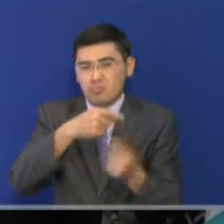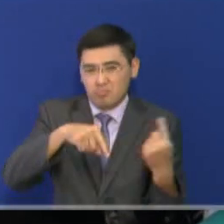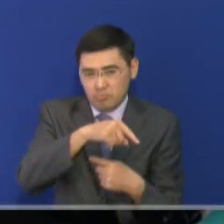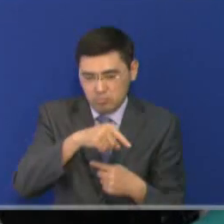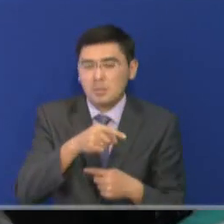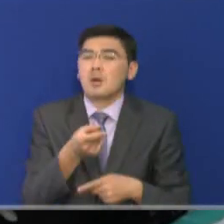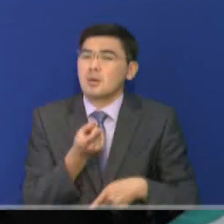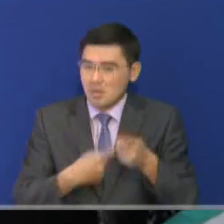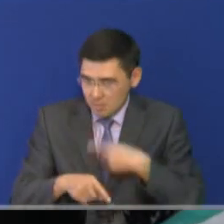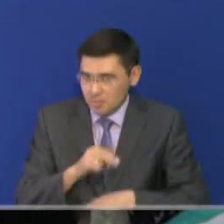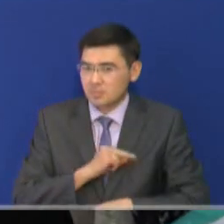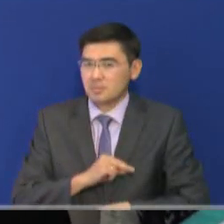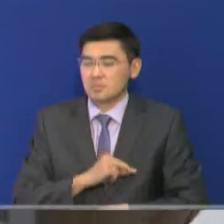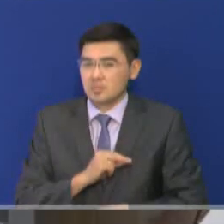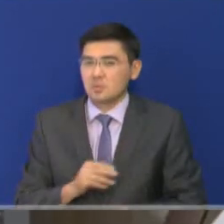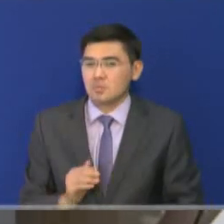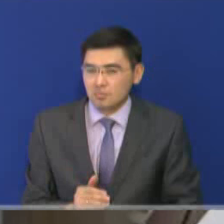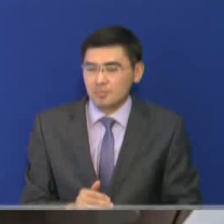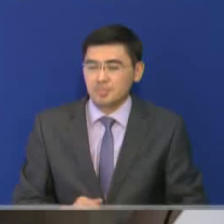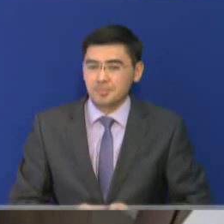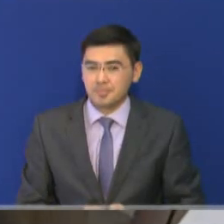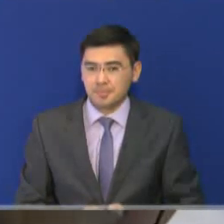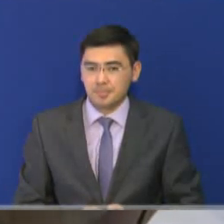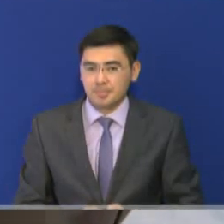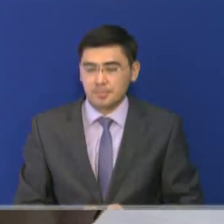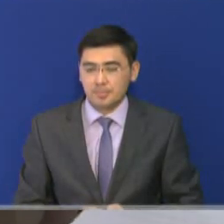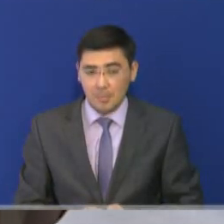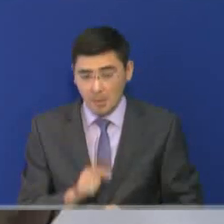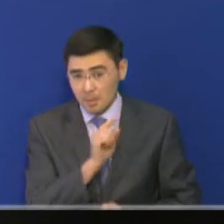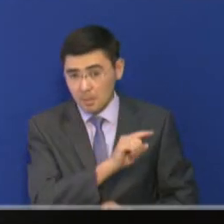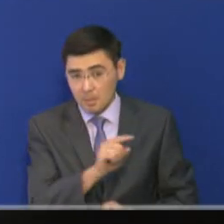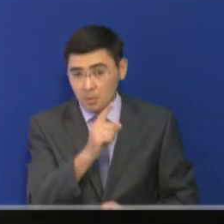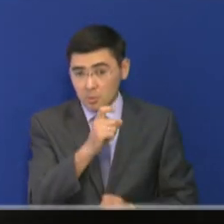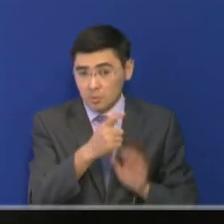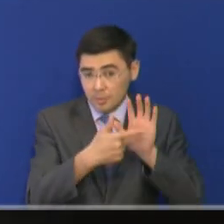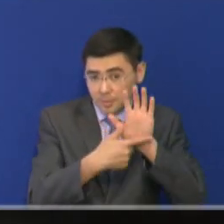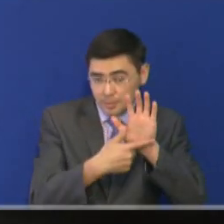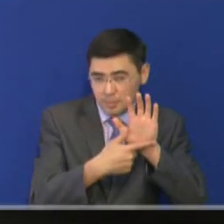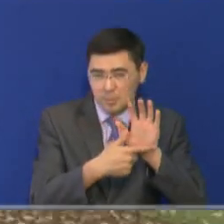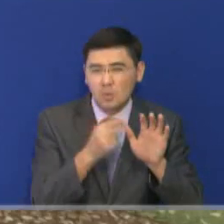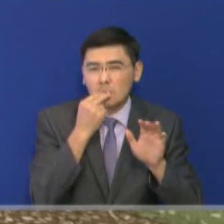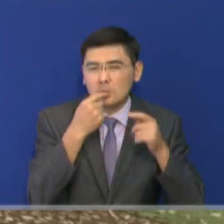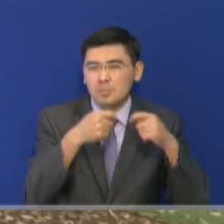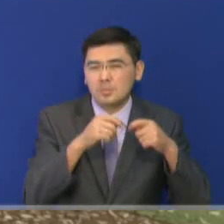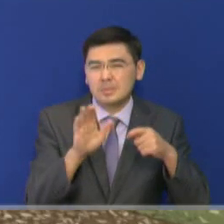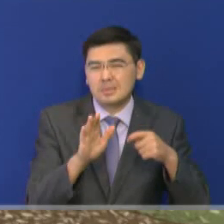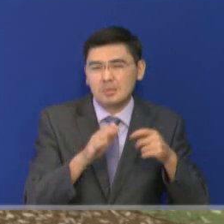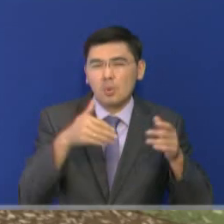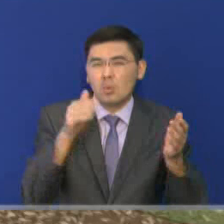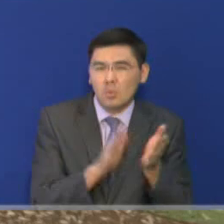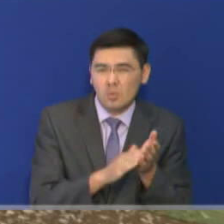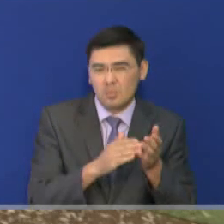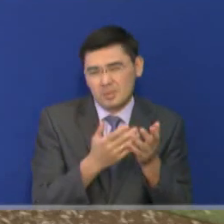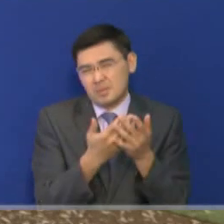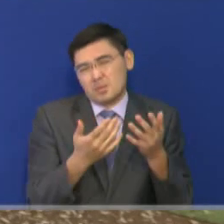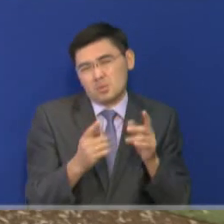предпринимательства. Это 61% от общего объема. Среди них 107 объектов непродовольственной оптово-розничной